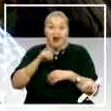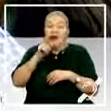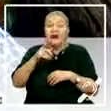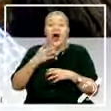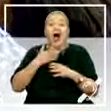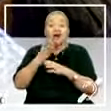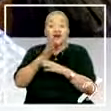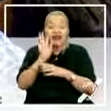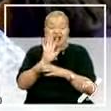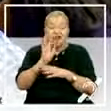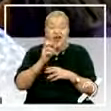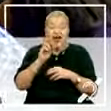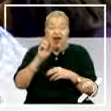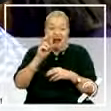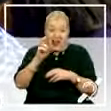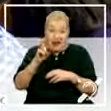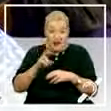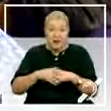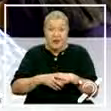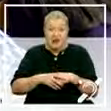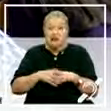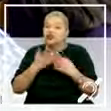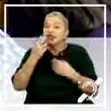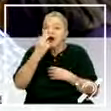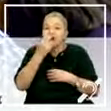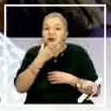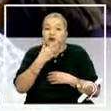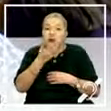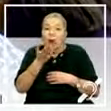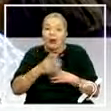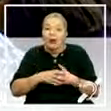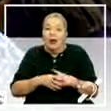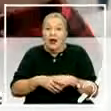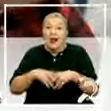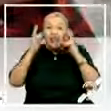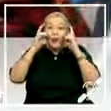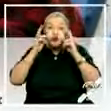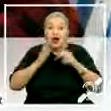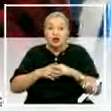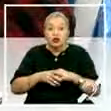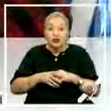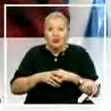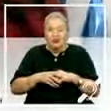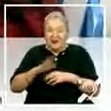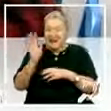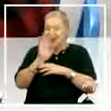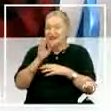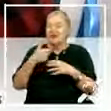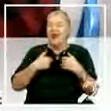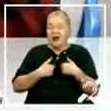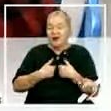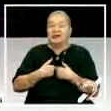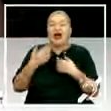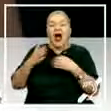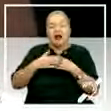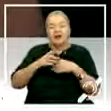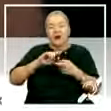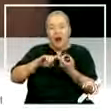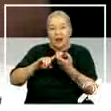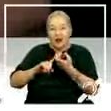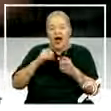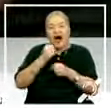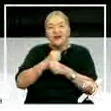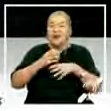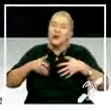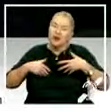la TVR. Și am văzut ceva frumos. Ce am văzut? Ia zi-te. Păi iepuraș. Televiziunea publică alături de partenerii ei a făcut o